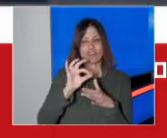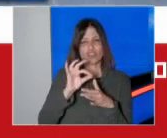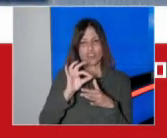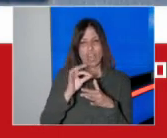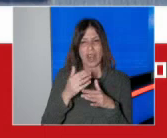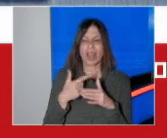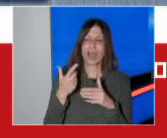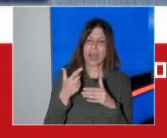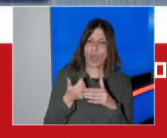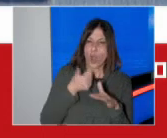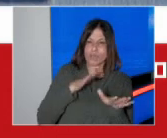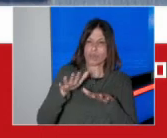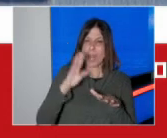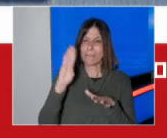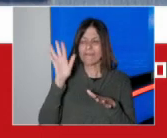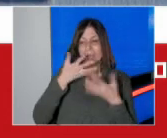אחרי בנו אבנר.